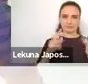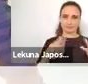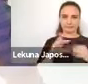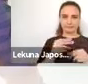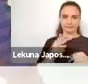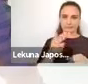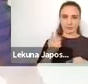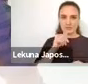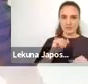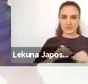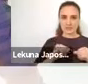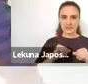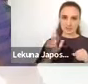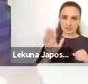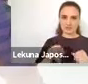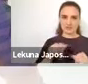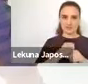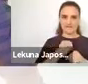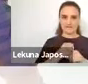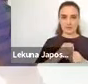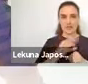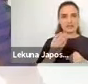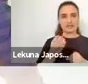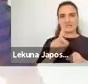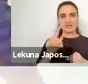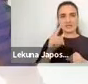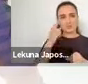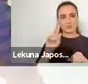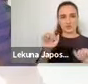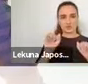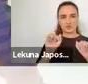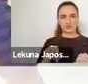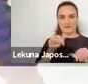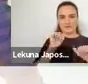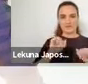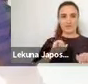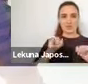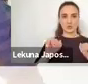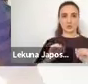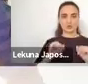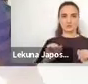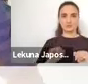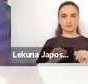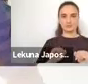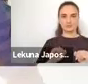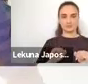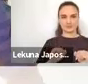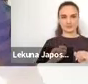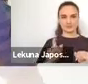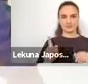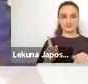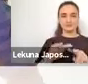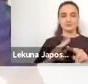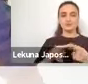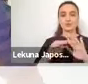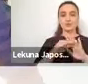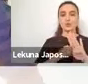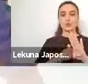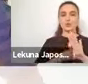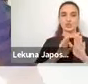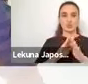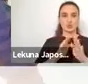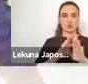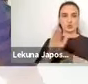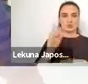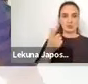არ გიცდიათ ეს დაუშვათ, ან კიდევ რას ფიქრობთ, რა შეიძლება ვცადოთ? და არათუ ინსტრუქციის შესრულება.